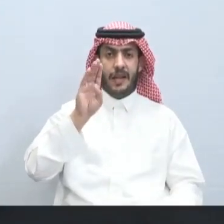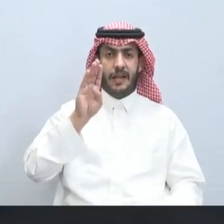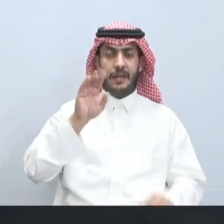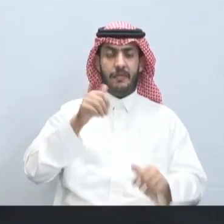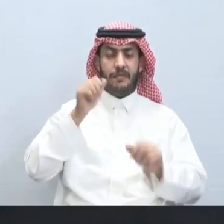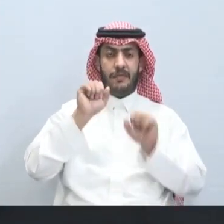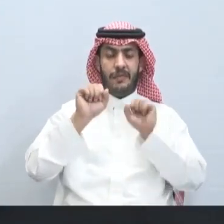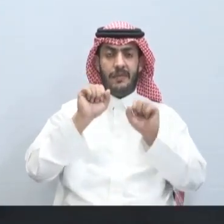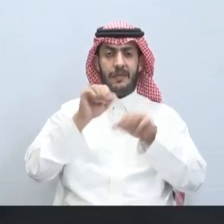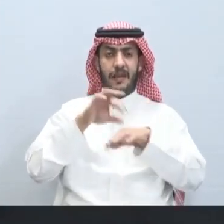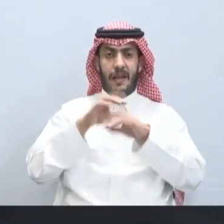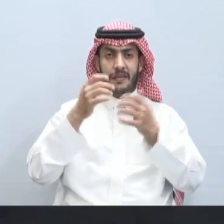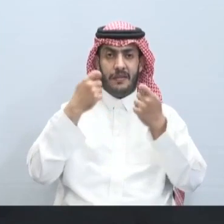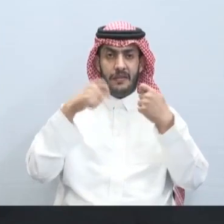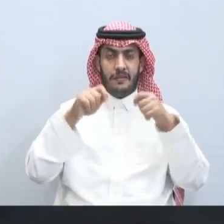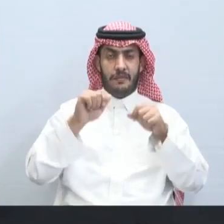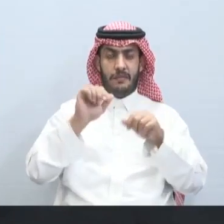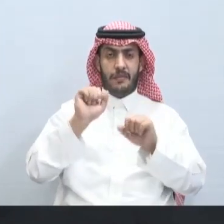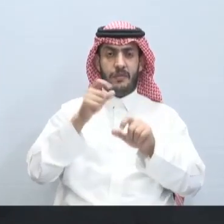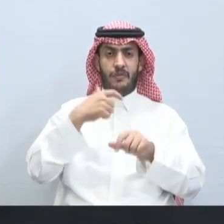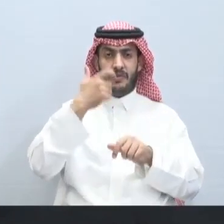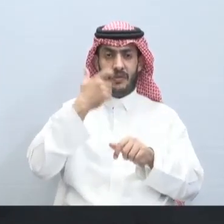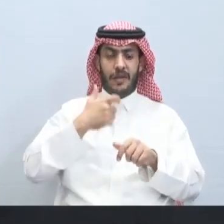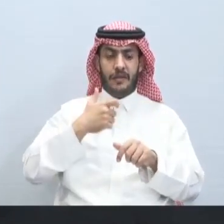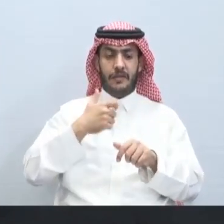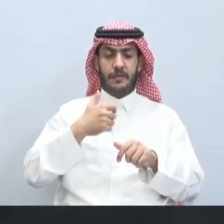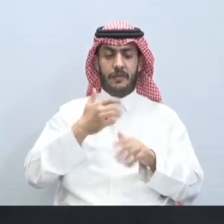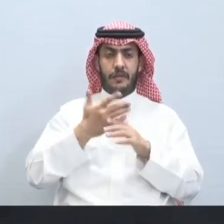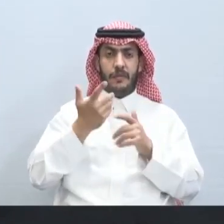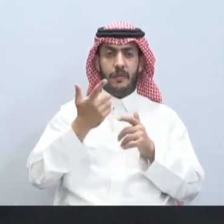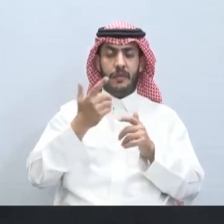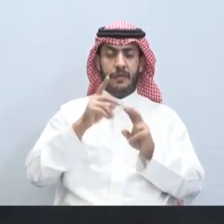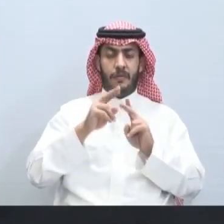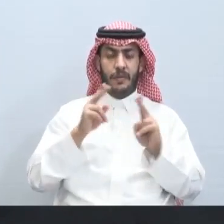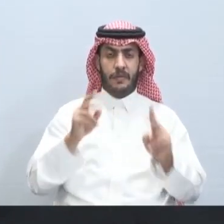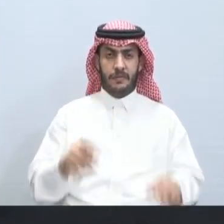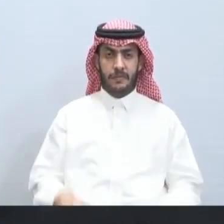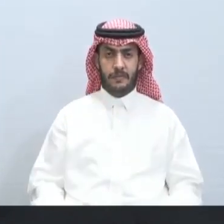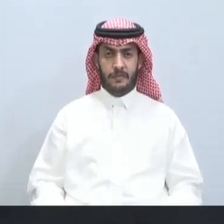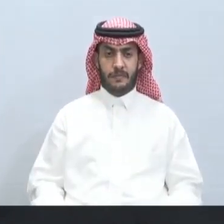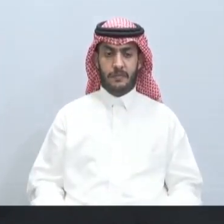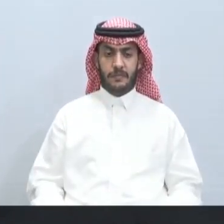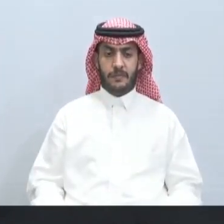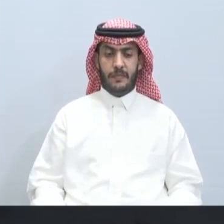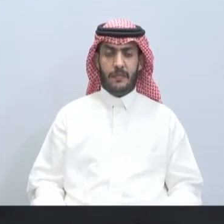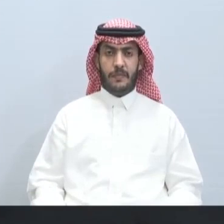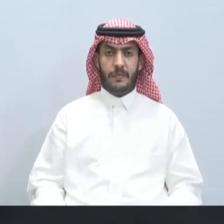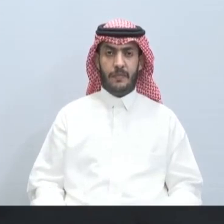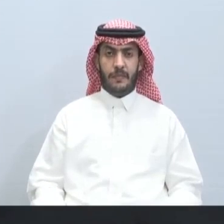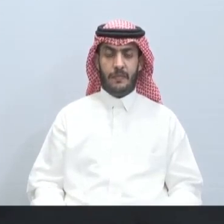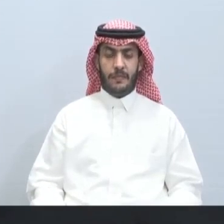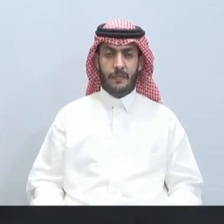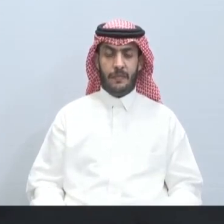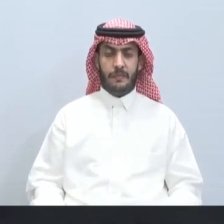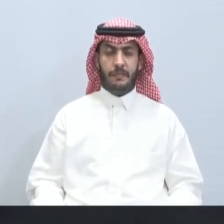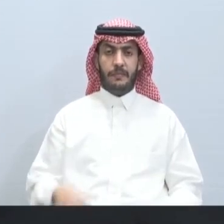ما يتعلق في قد يكون صفات الشخصيه قد يكون ظروف اجتماعيه هناك عده عوامل تؤثر على قرار